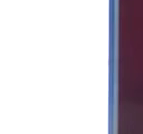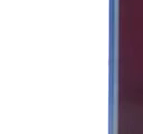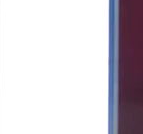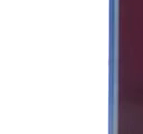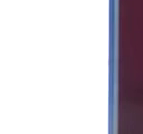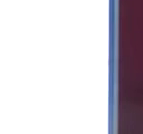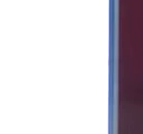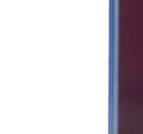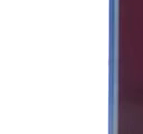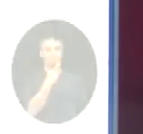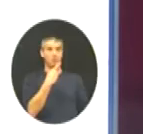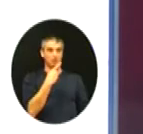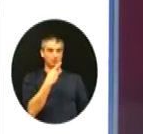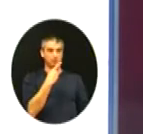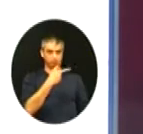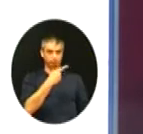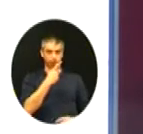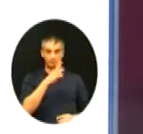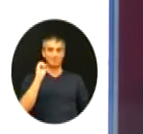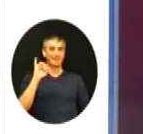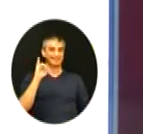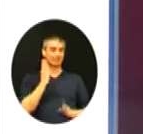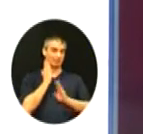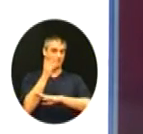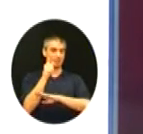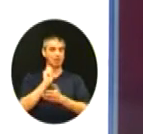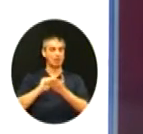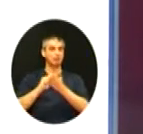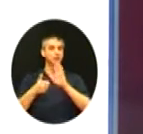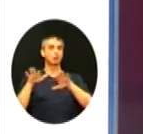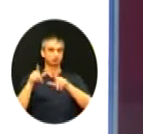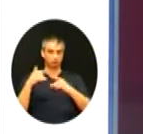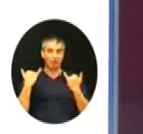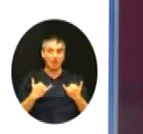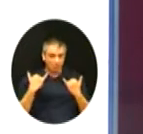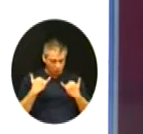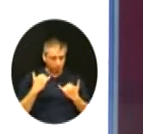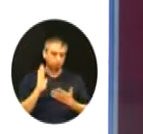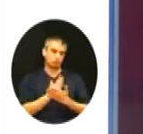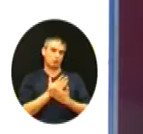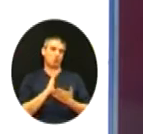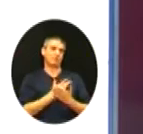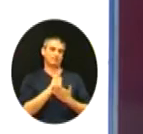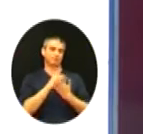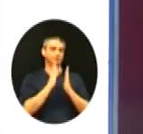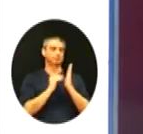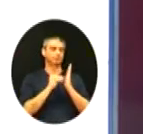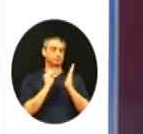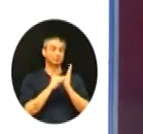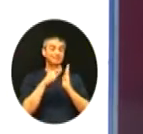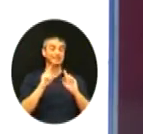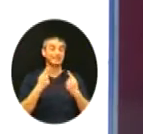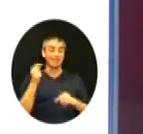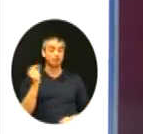בחלוף שבוע מאז שניצב מני יצחקי פנה ללשכת ראש הממשלה, היום קובעים מועד, זה